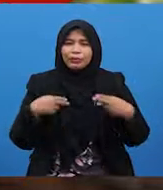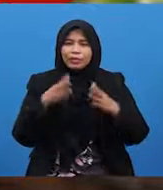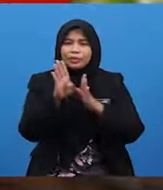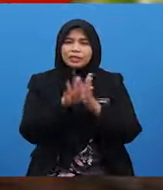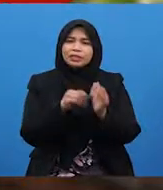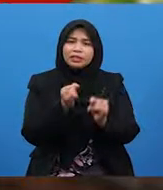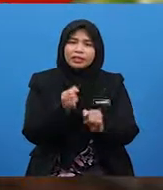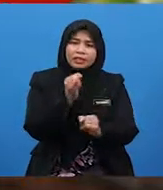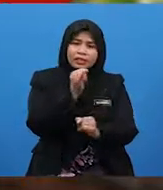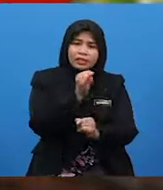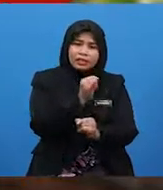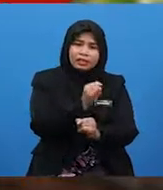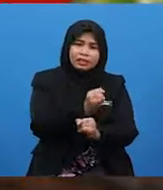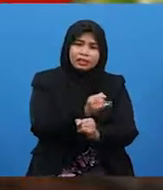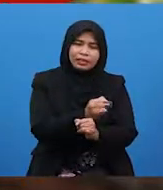berjiran